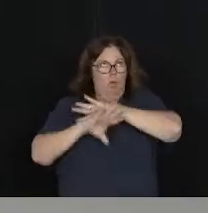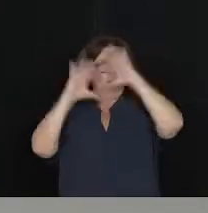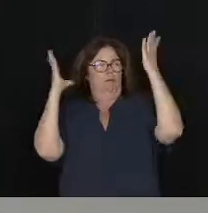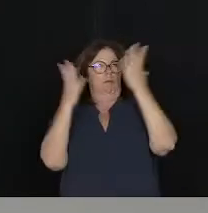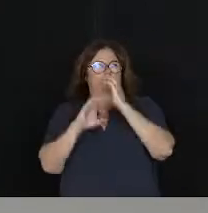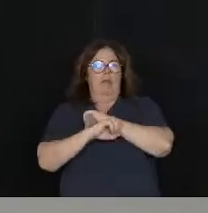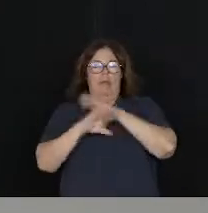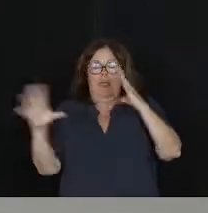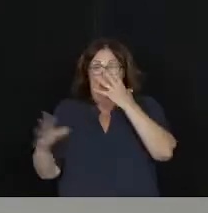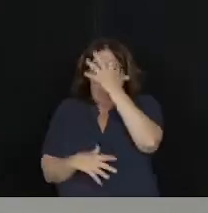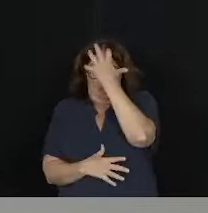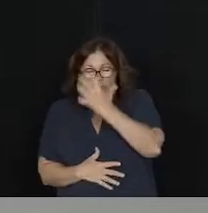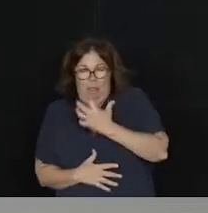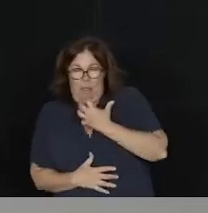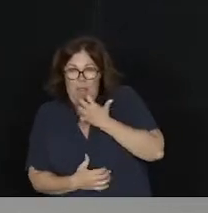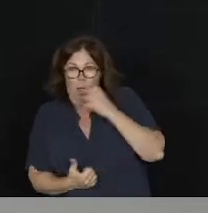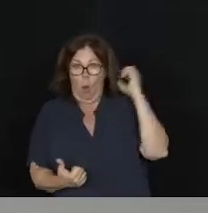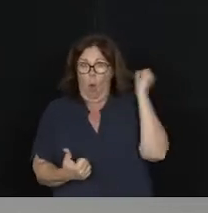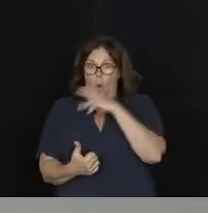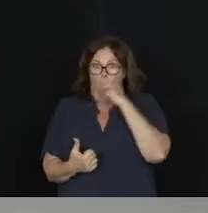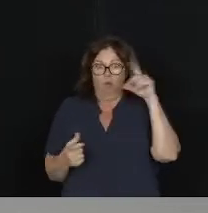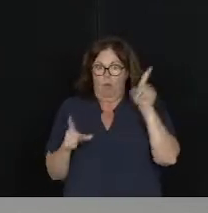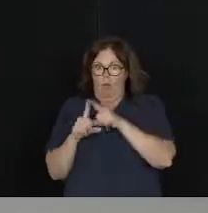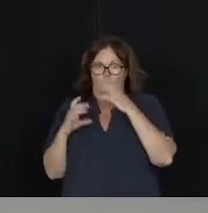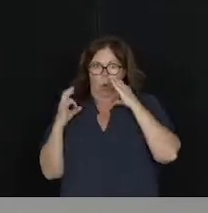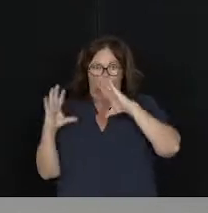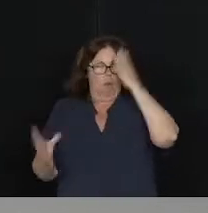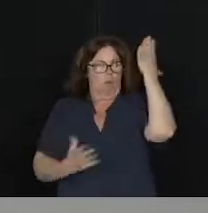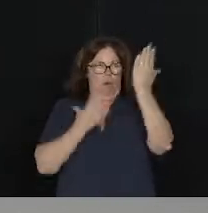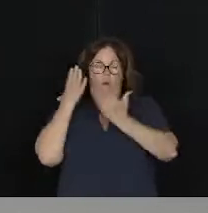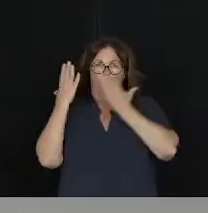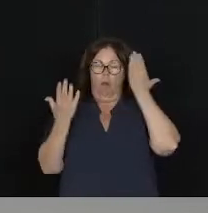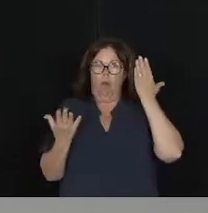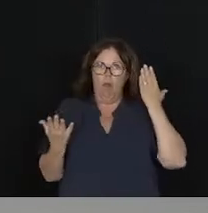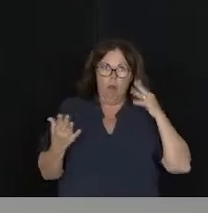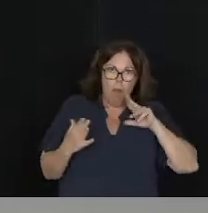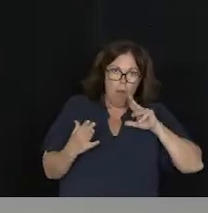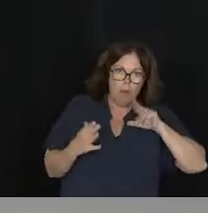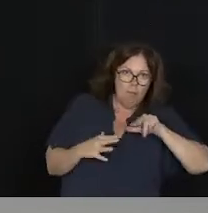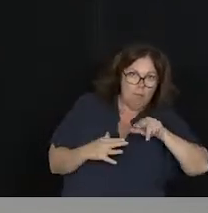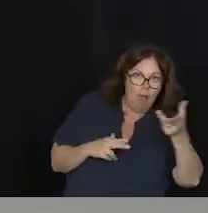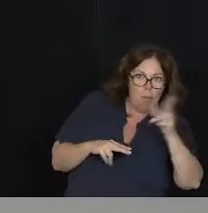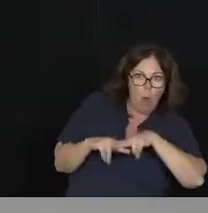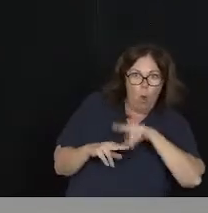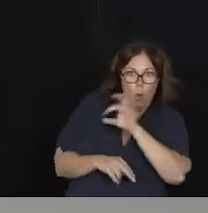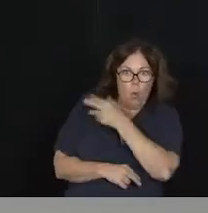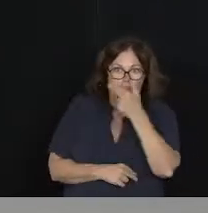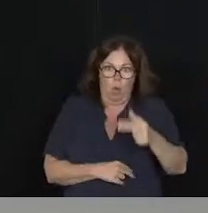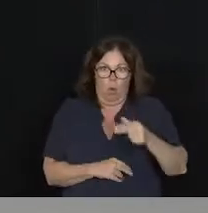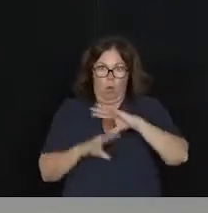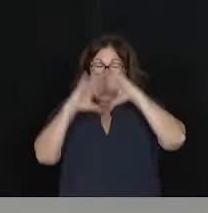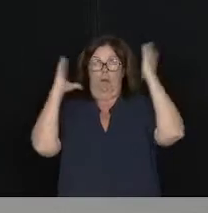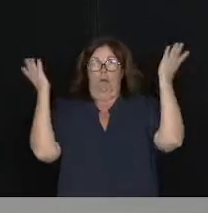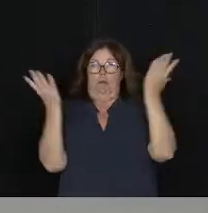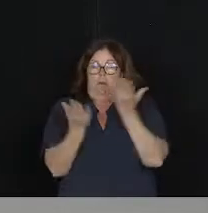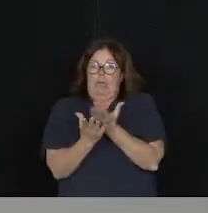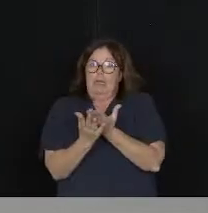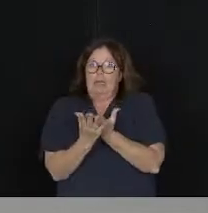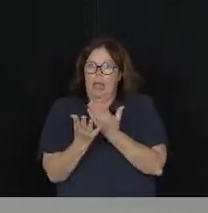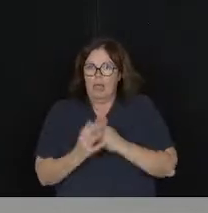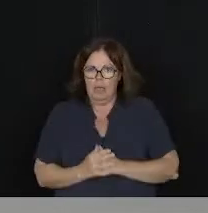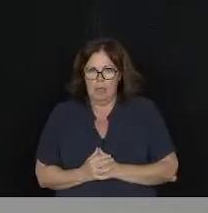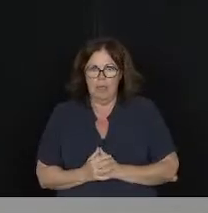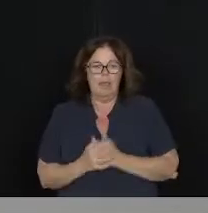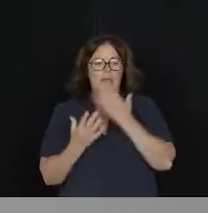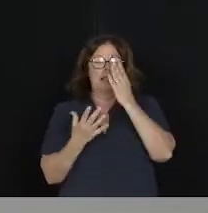perception accentuée de la finitude du temps et de la mort à venir. Et en définitive, on voit, je trouve qu'avec la guerre, la